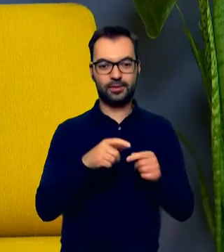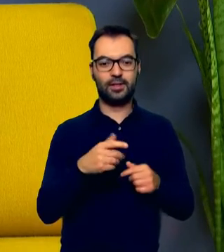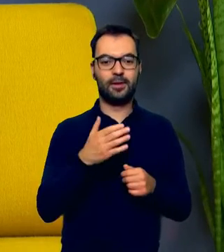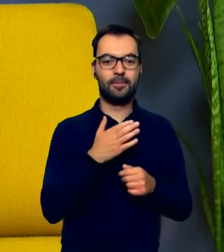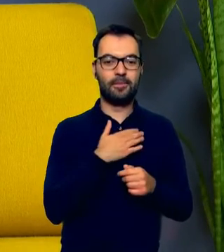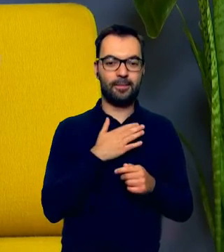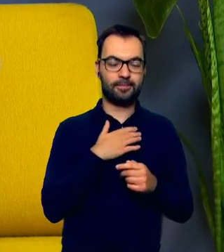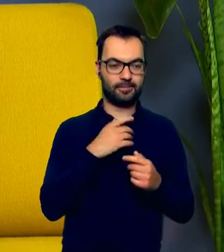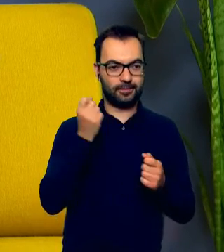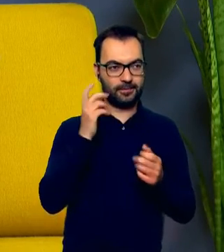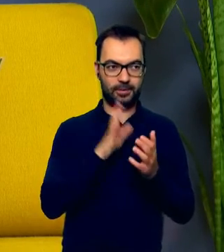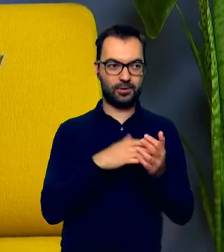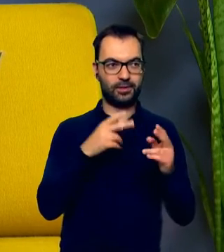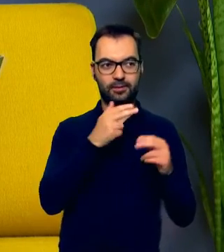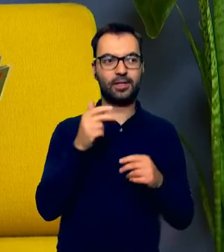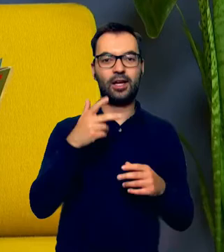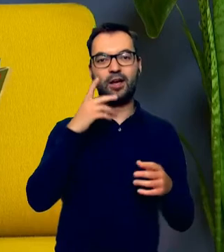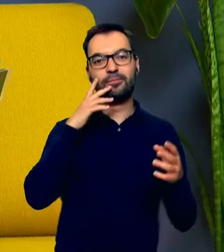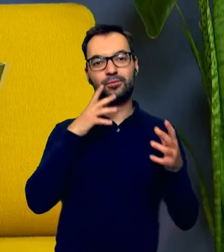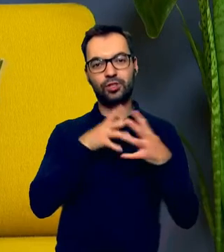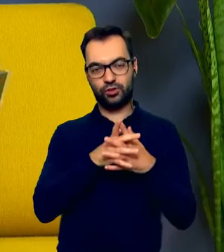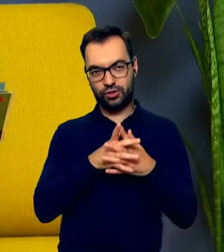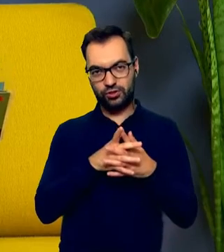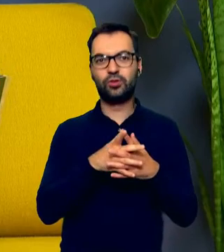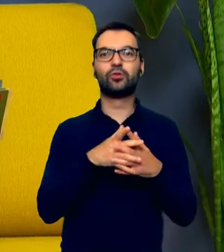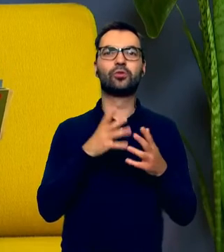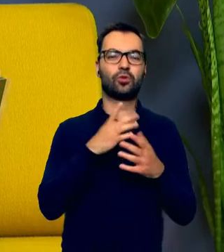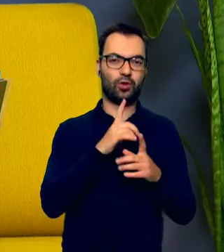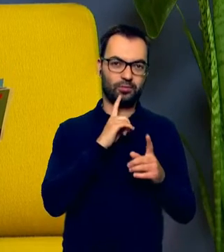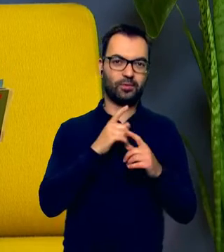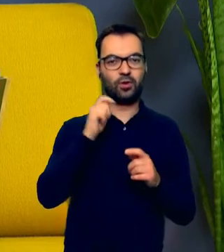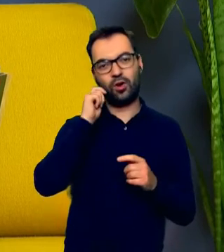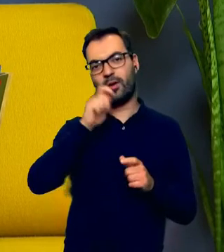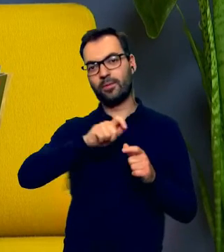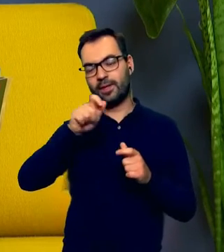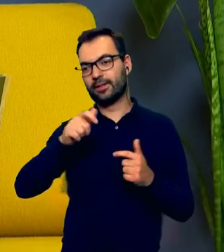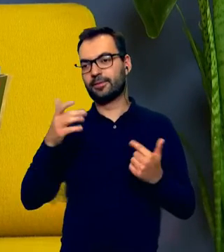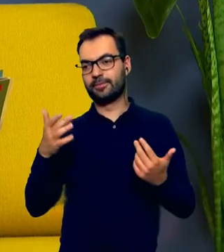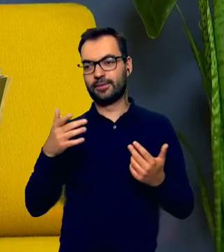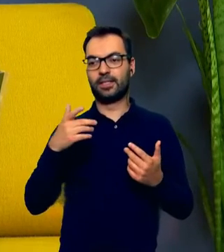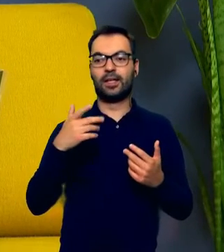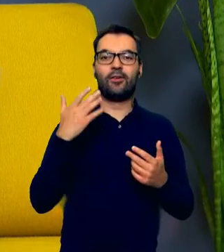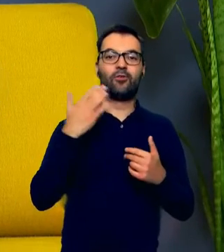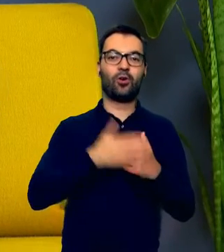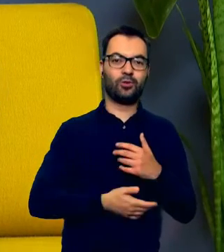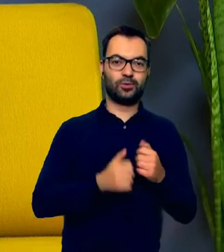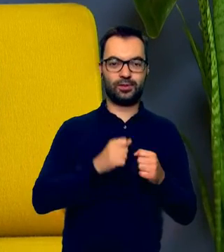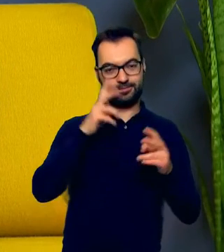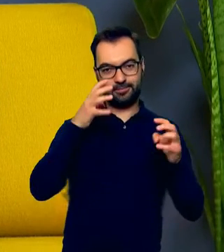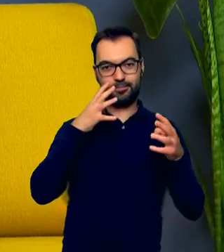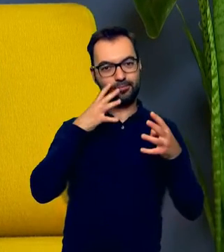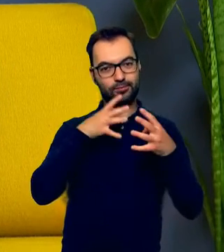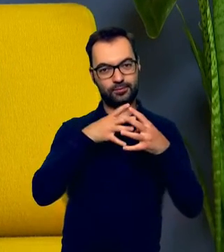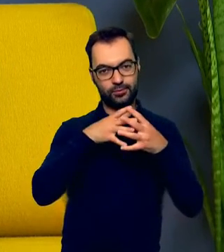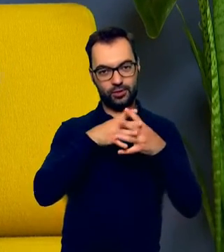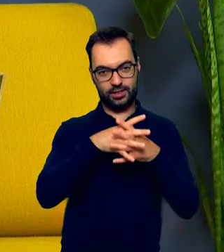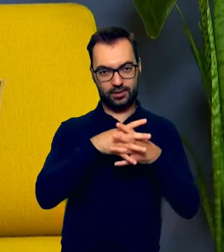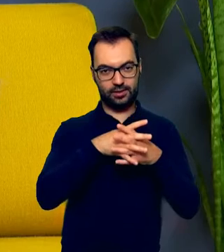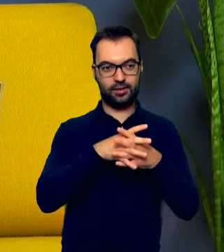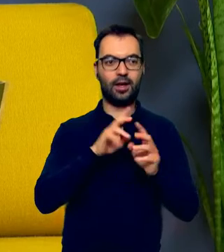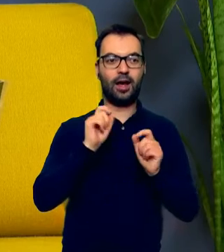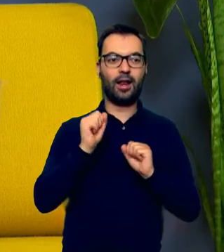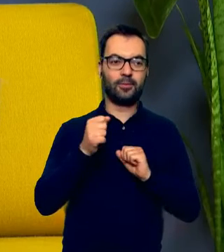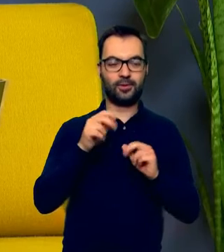mamy tutaj takie zagadnienia jak przeźroczystość, no to o tym trochę mówimy, tak, że kobieta w pewnym momencie staje się przeźroczysta. Inni nazywają